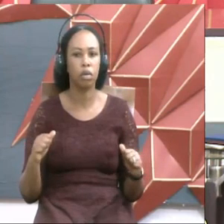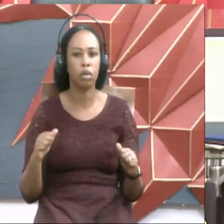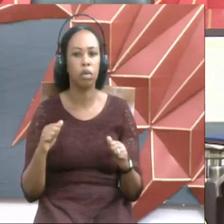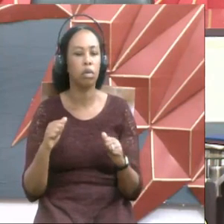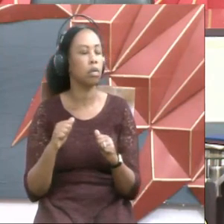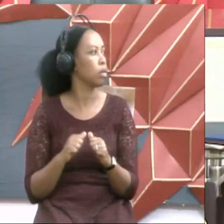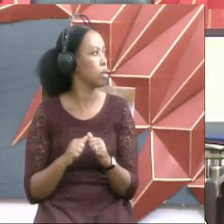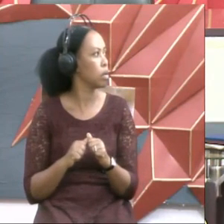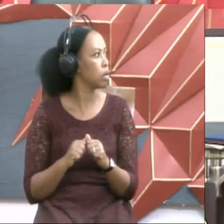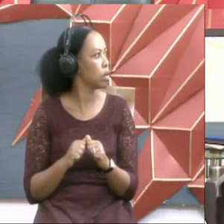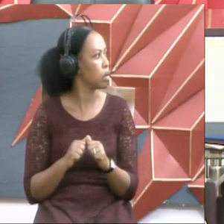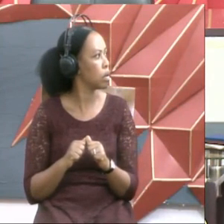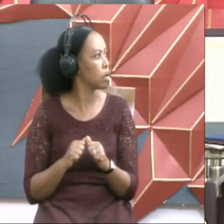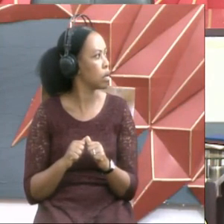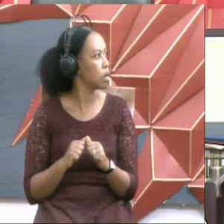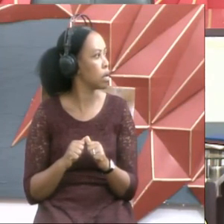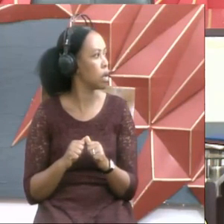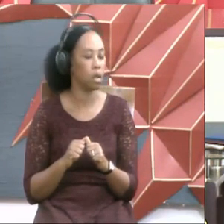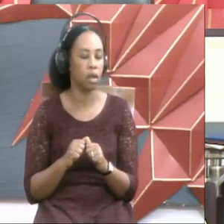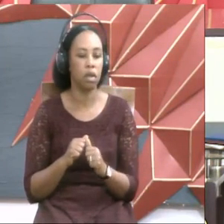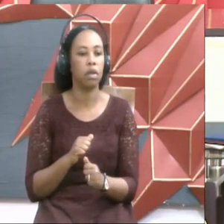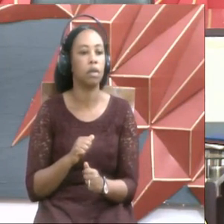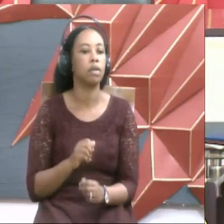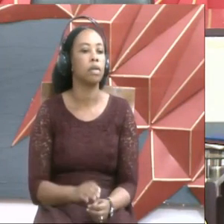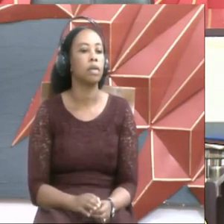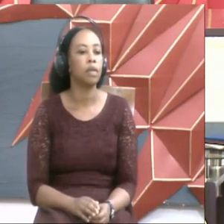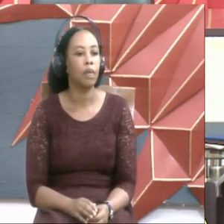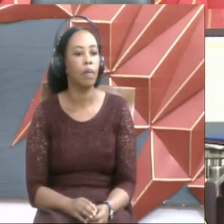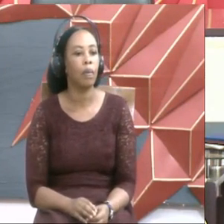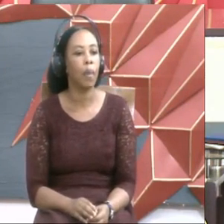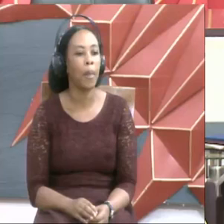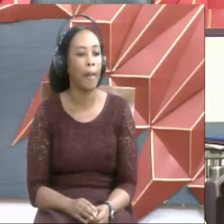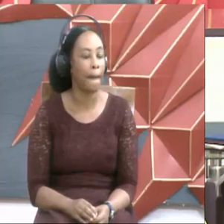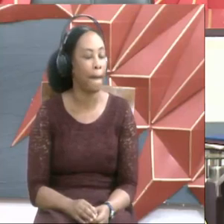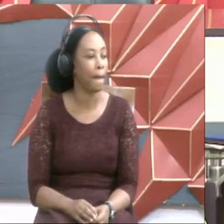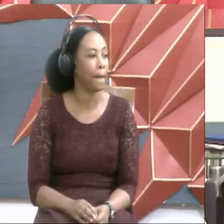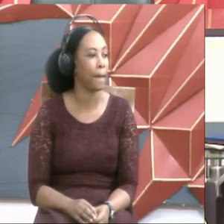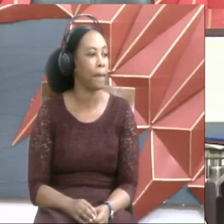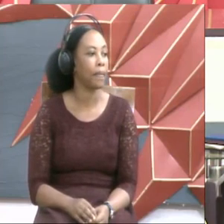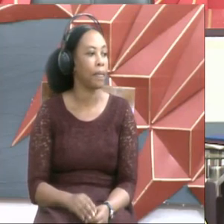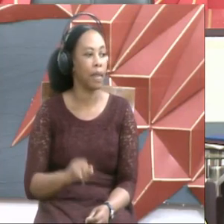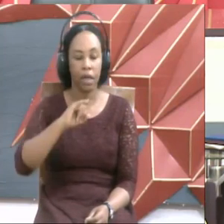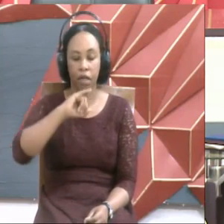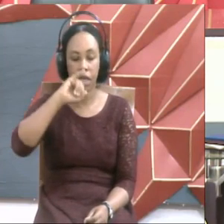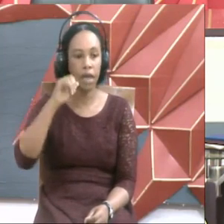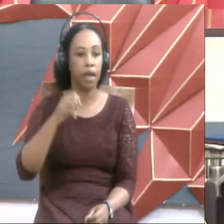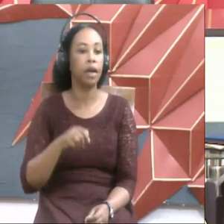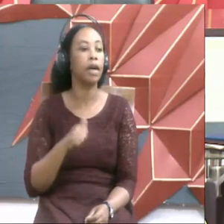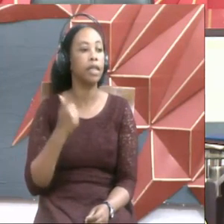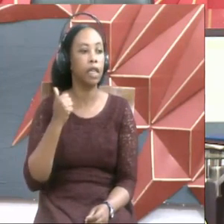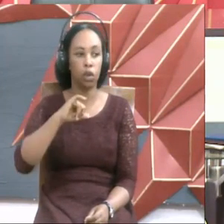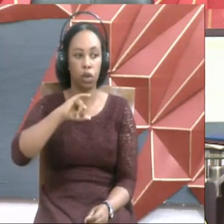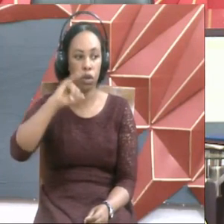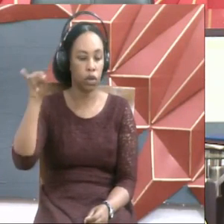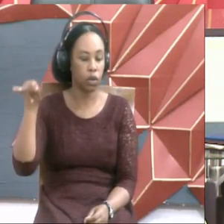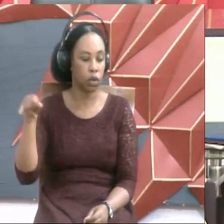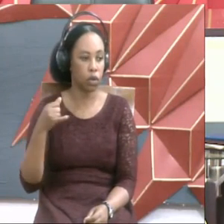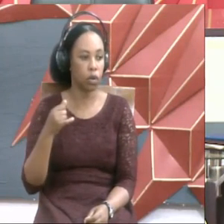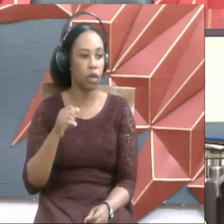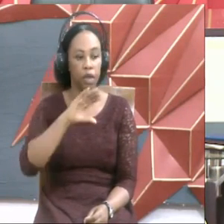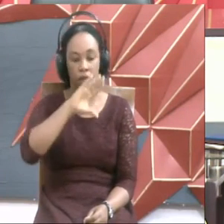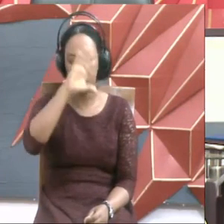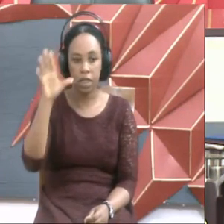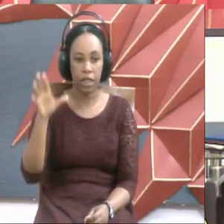bibita Kabetown. Hanyuma noneho rero hari nanone Josué Ndagijimana South